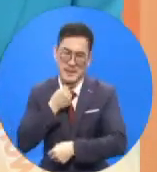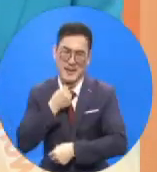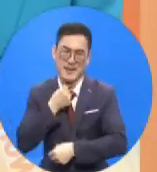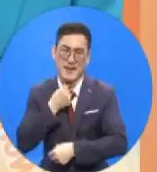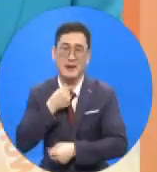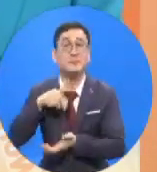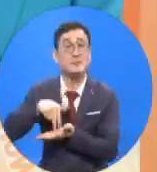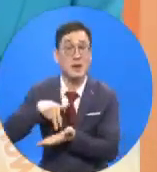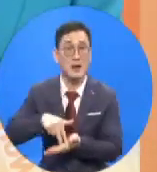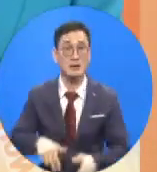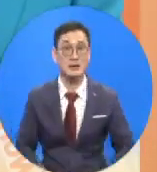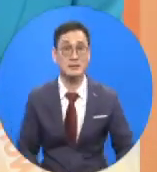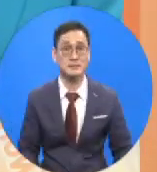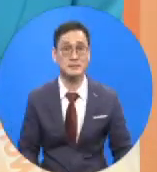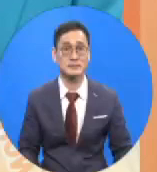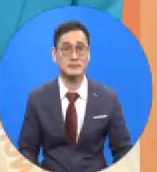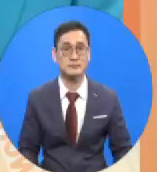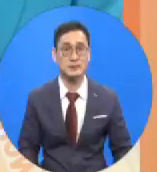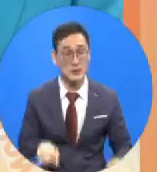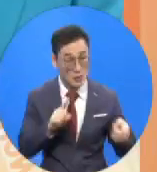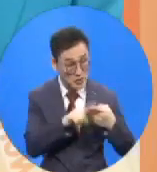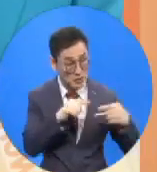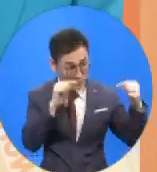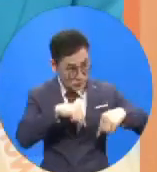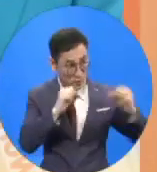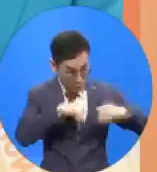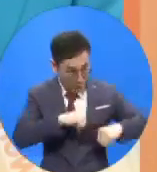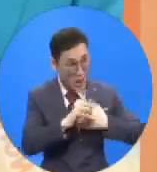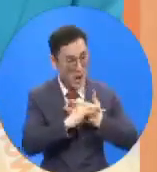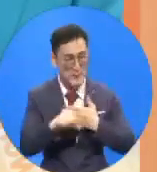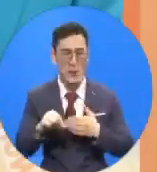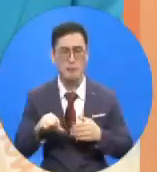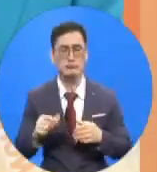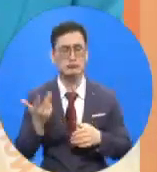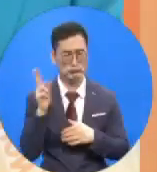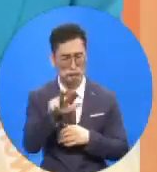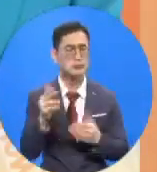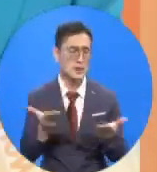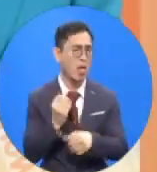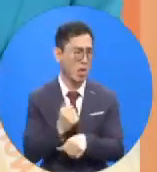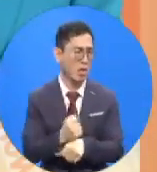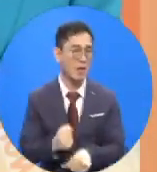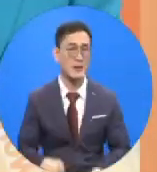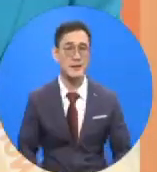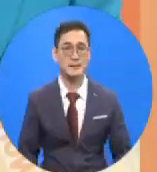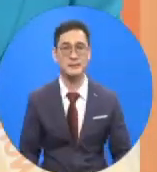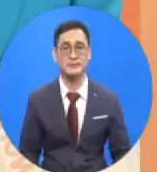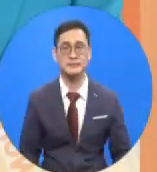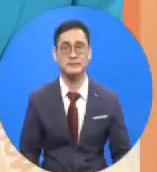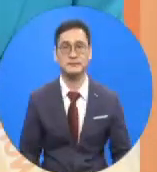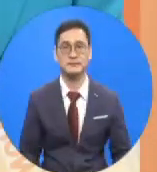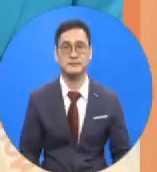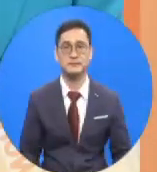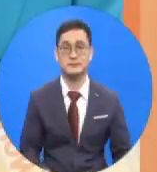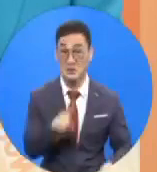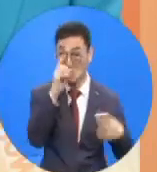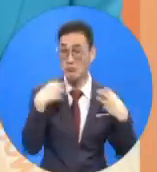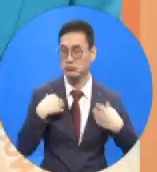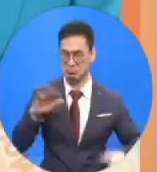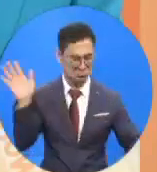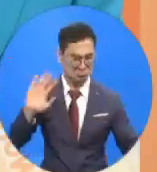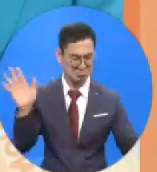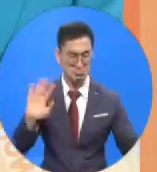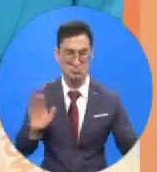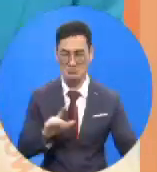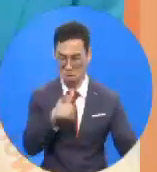도 바로 의료 괴로 복귀하겠다는 게 우리 인터레이스 센트 젊 전인 이들의 정말 지 피끓는 그런 마음이고 어져 돔을 당직을